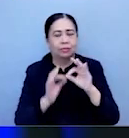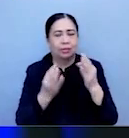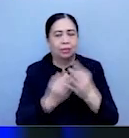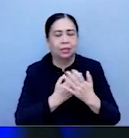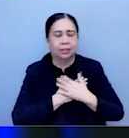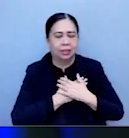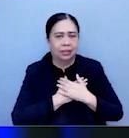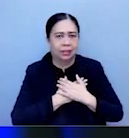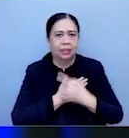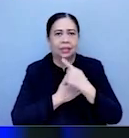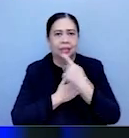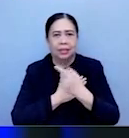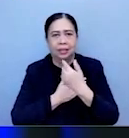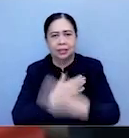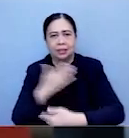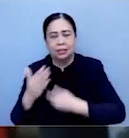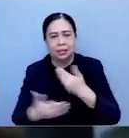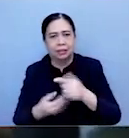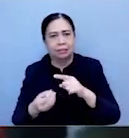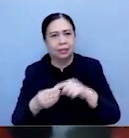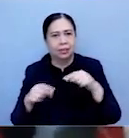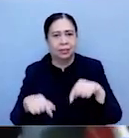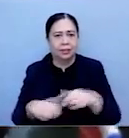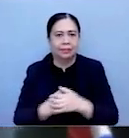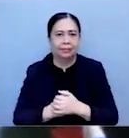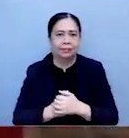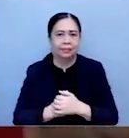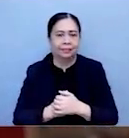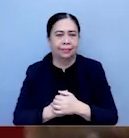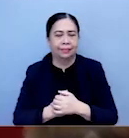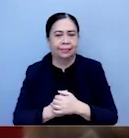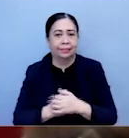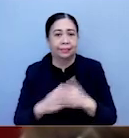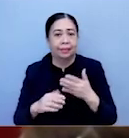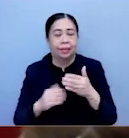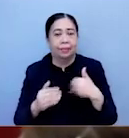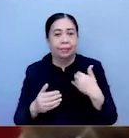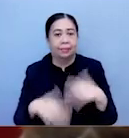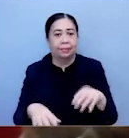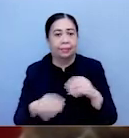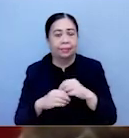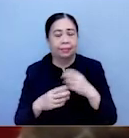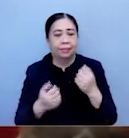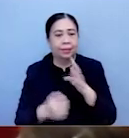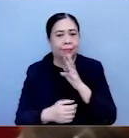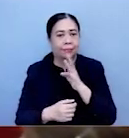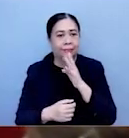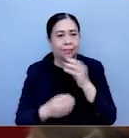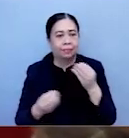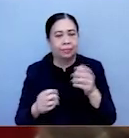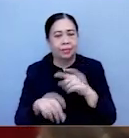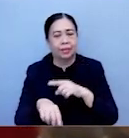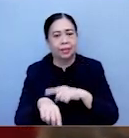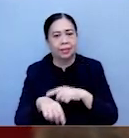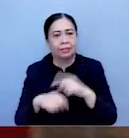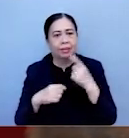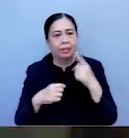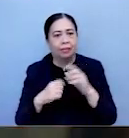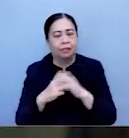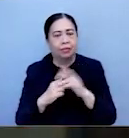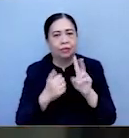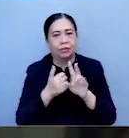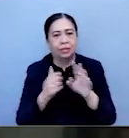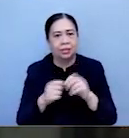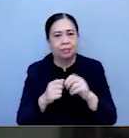We tell our children about this. Bago matapos ang talumpati, nag-alay ng maikling sandali si PBBM para sa mga biktima